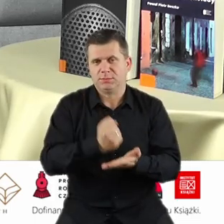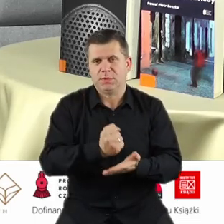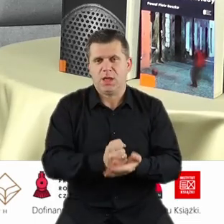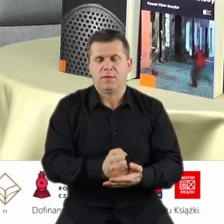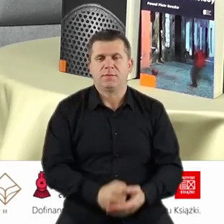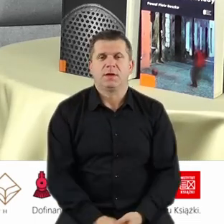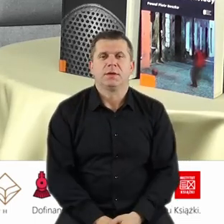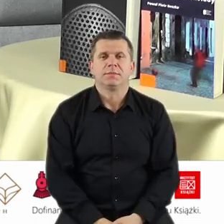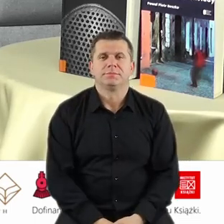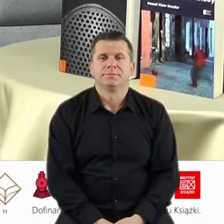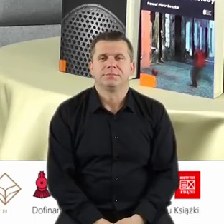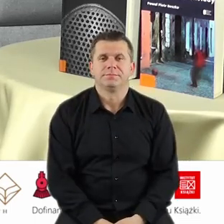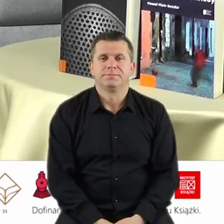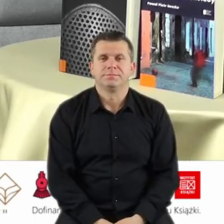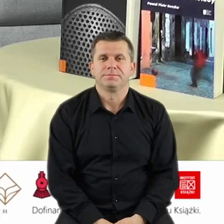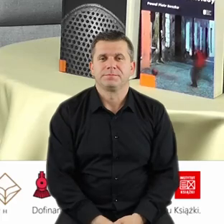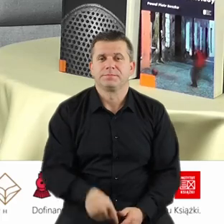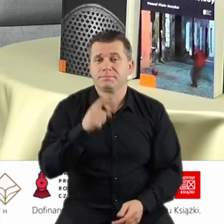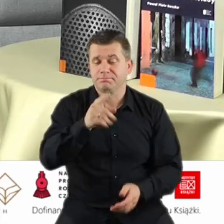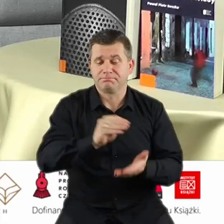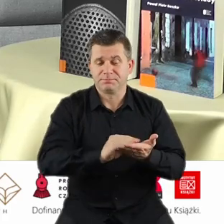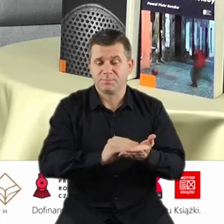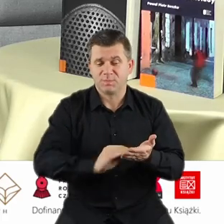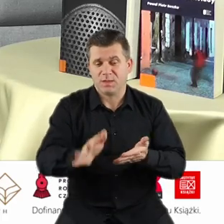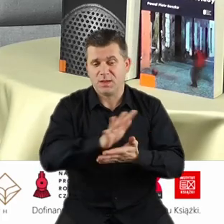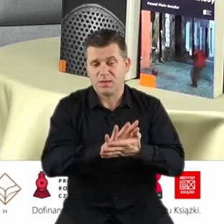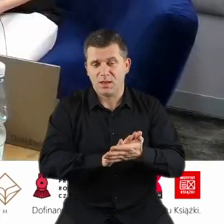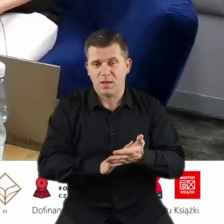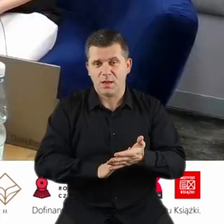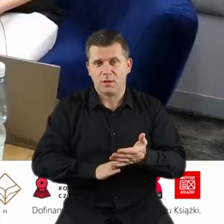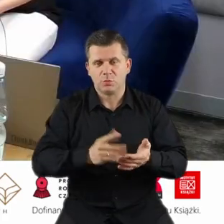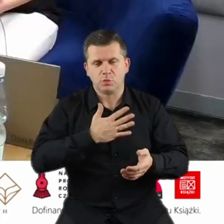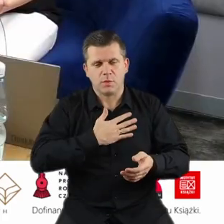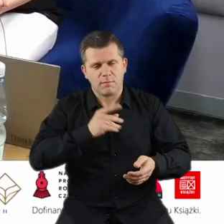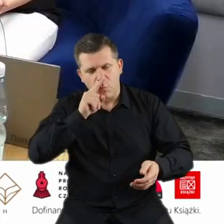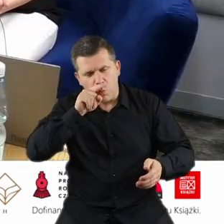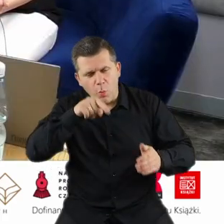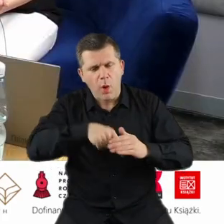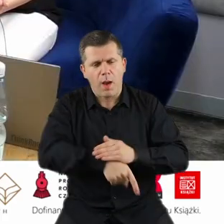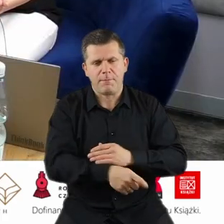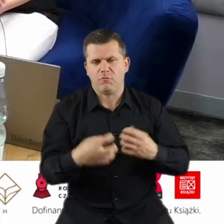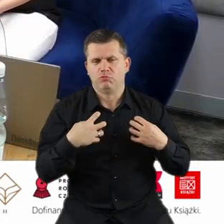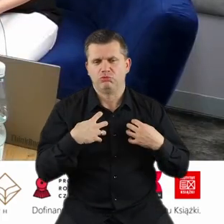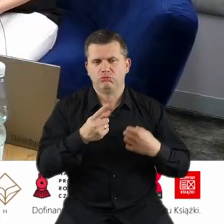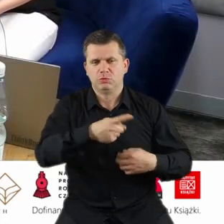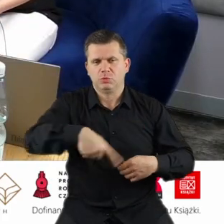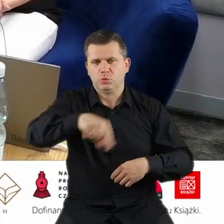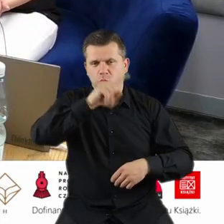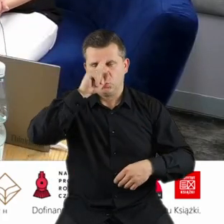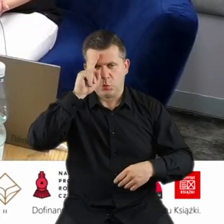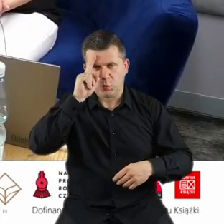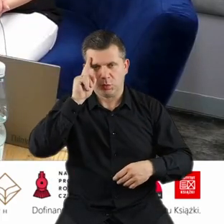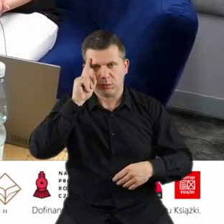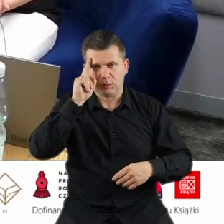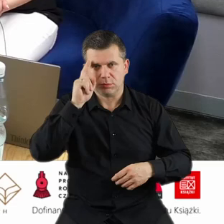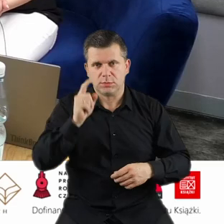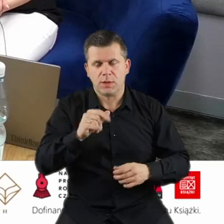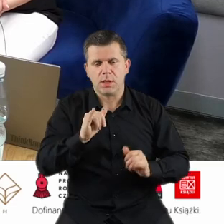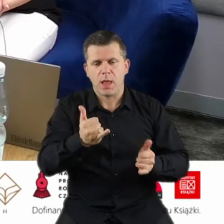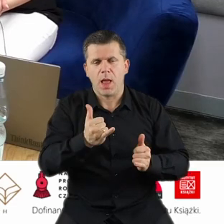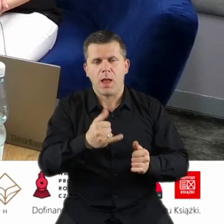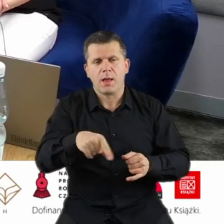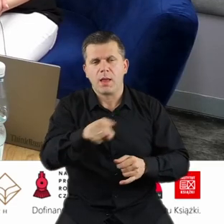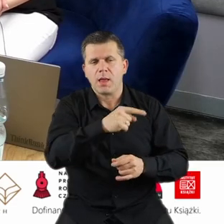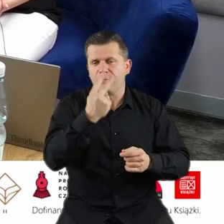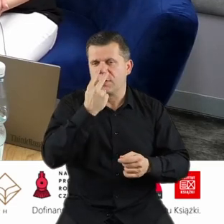kwestią bardzo indywidualną i niejednoznaczną. Pisząc swoje teksty, wchodzi pan głęboko w życie bohaterów, oddaje im głos, przedstawia ich punkt